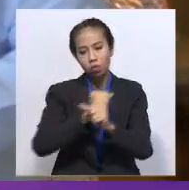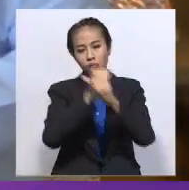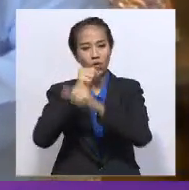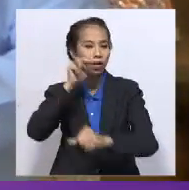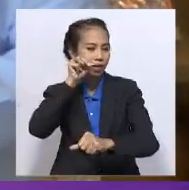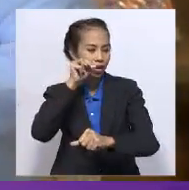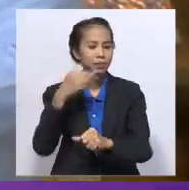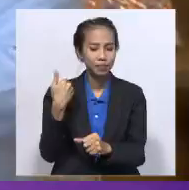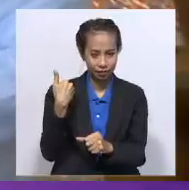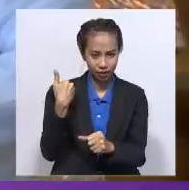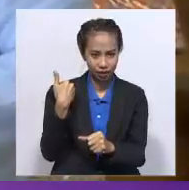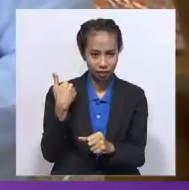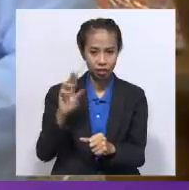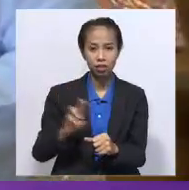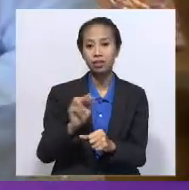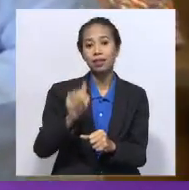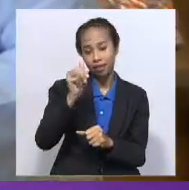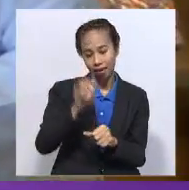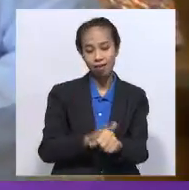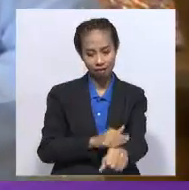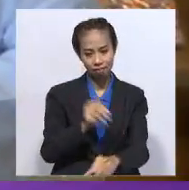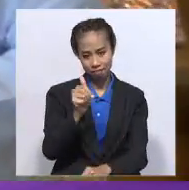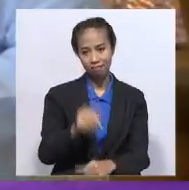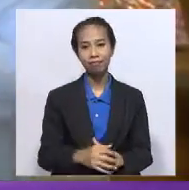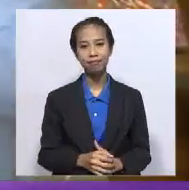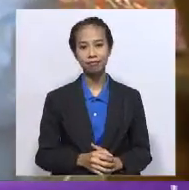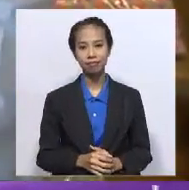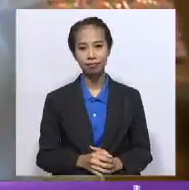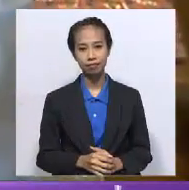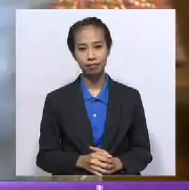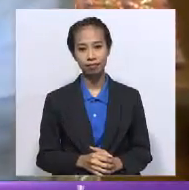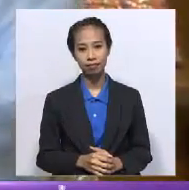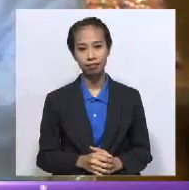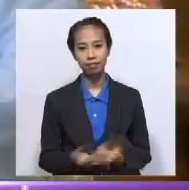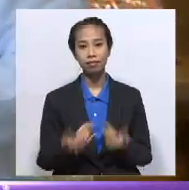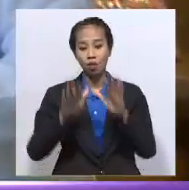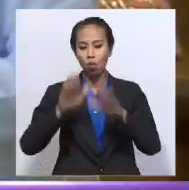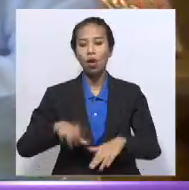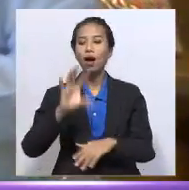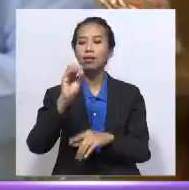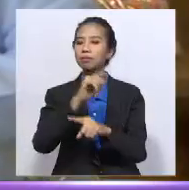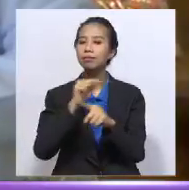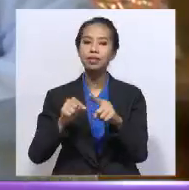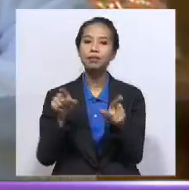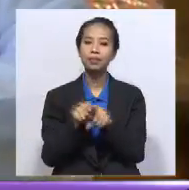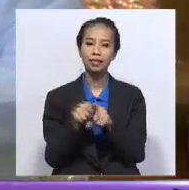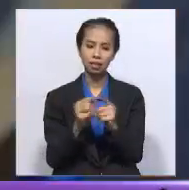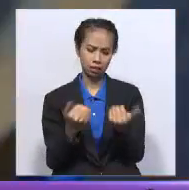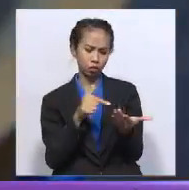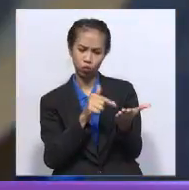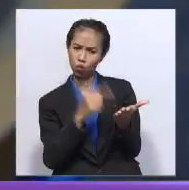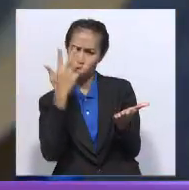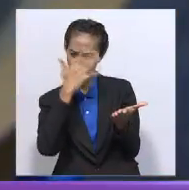อยค่ะมีอายุการใช้งานทนทาน ทนทานด้วย ใช่ค่ะ และที่สำคัญลด 50% 50% ค่ะตัวนี้สวยมา